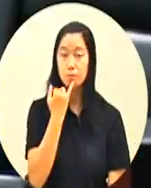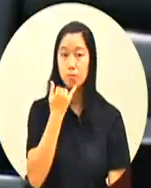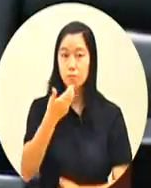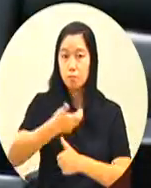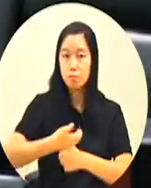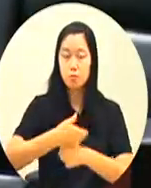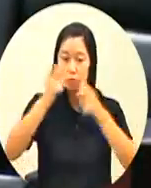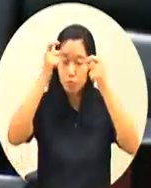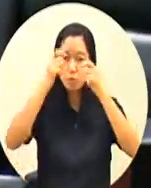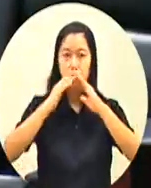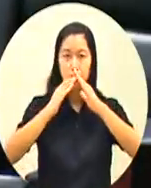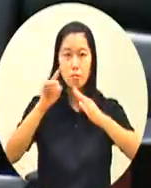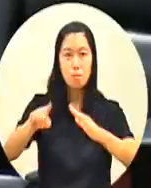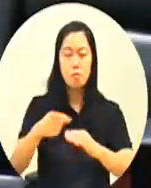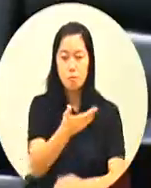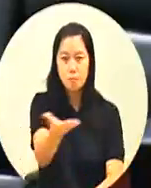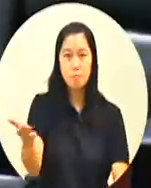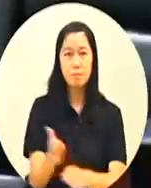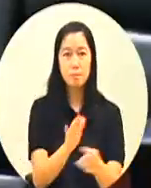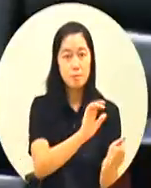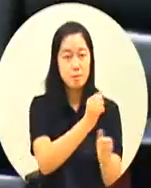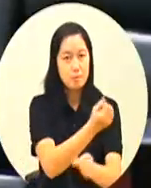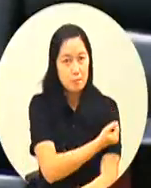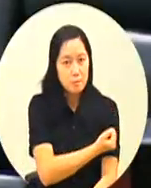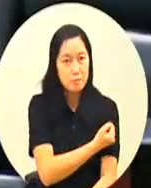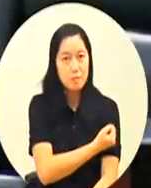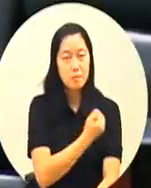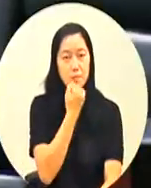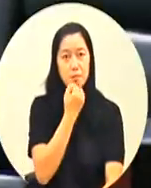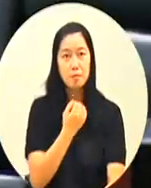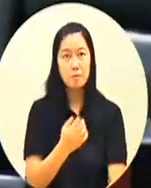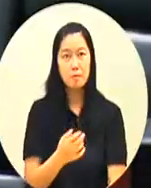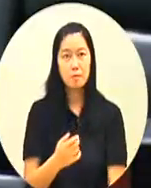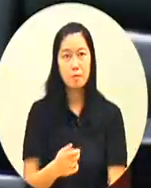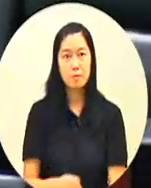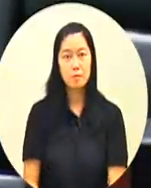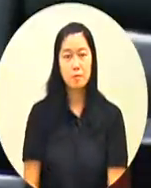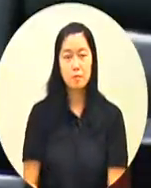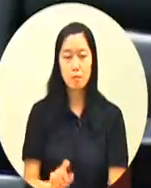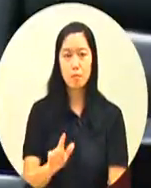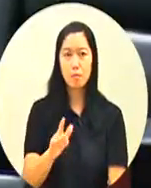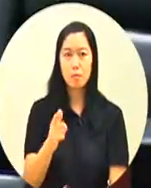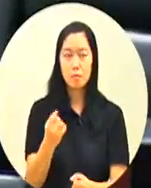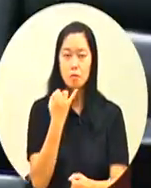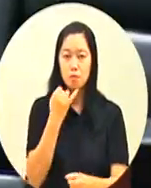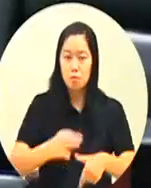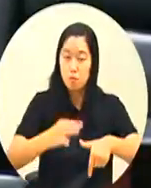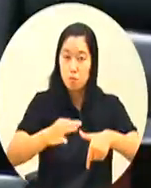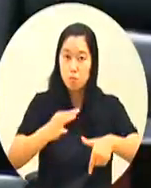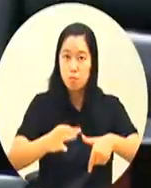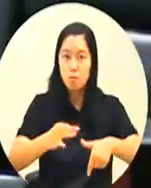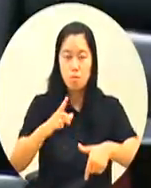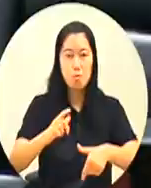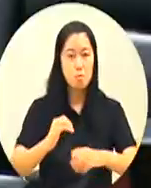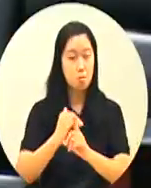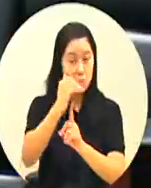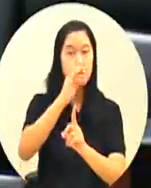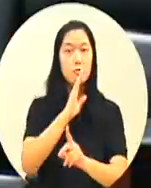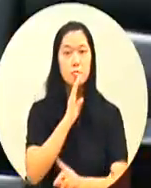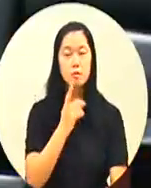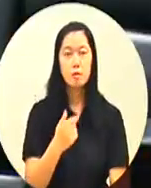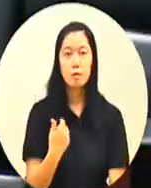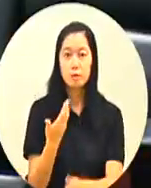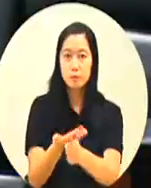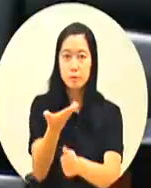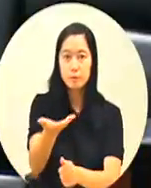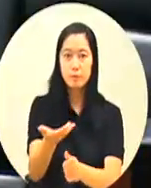高雄这一些很辛苦想要继续茁壮，它的 price 可能不是那么高，可是它的价值是好的，是不是可以请局